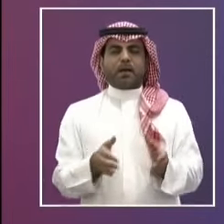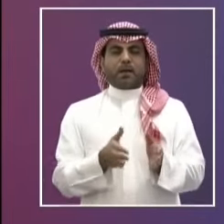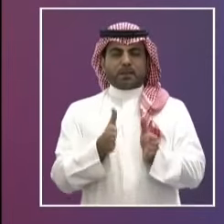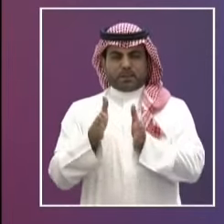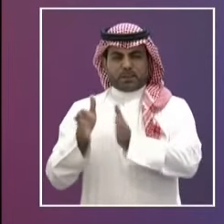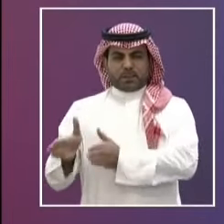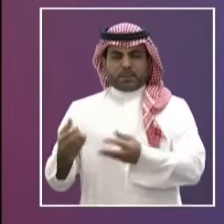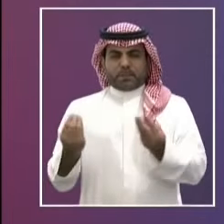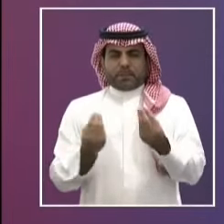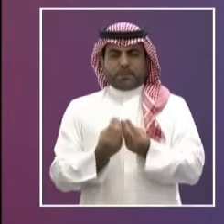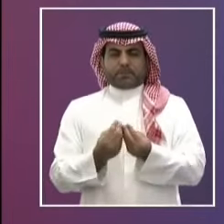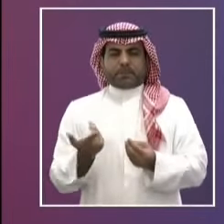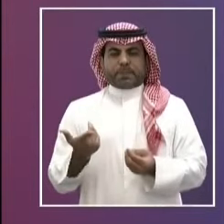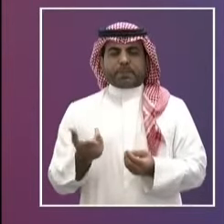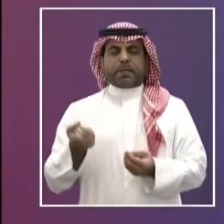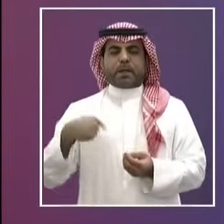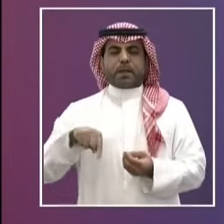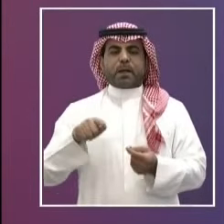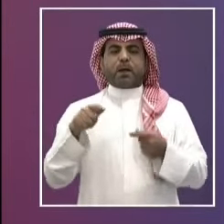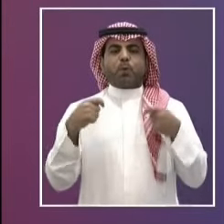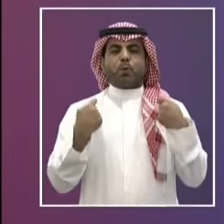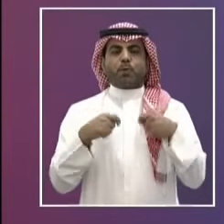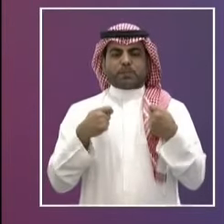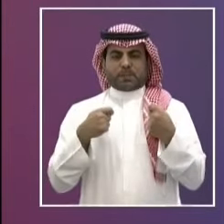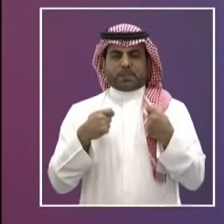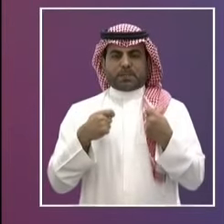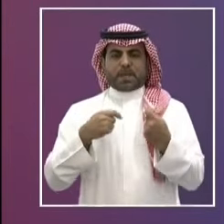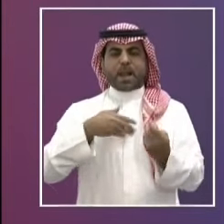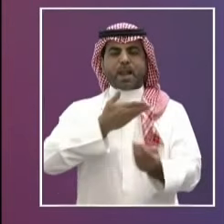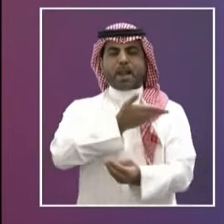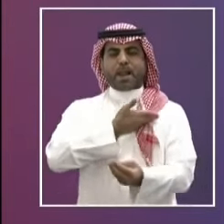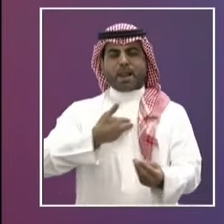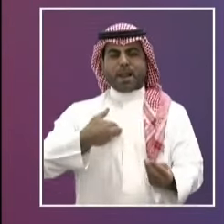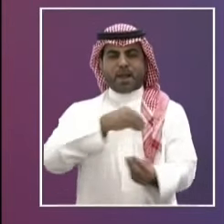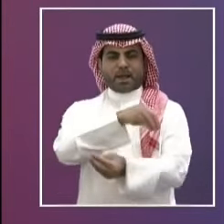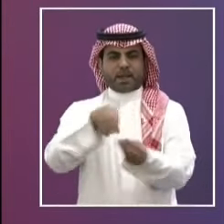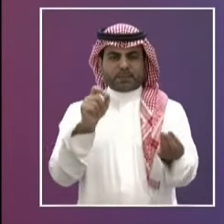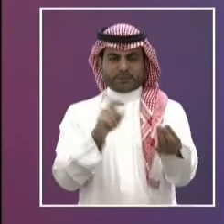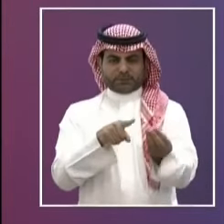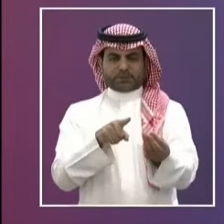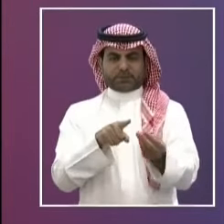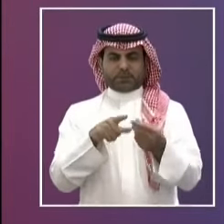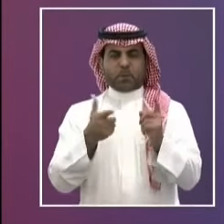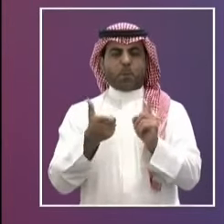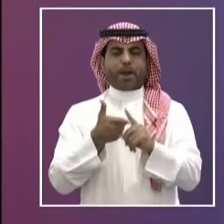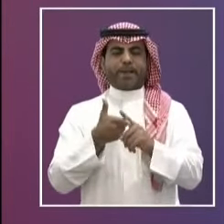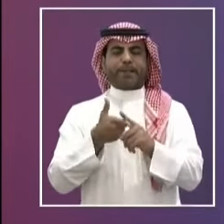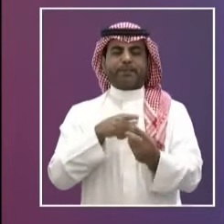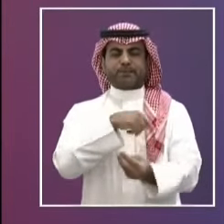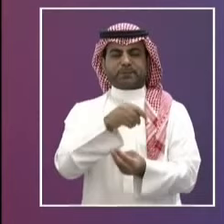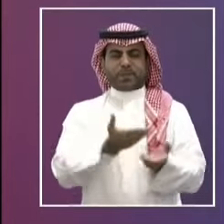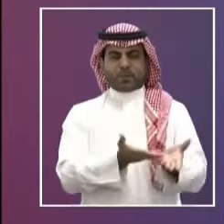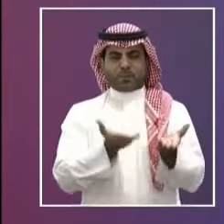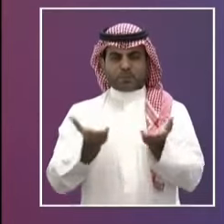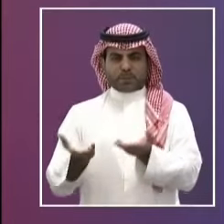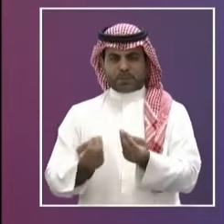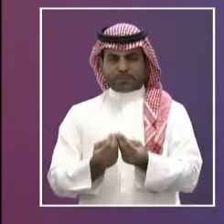الصحة. الآن يتحدث إليكم مشاهدين الدكتور عبد العزيز وزان، وهو وكيل وزارة الحج والعمرة لشؤون العمرة،